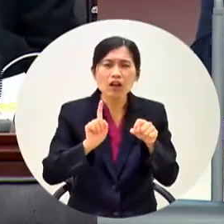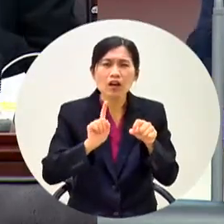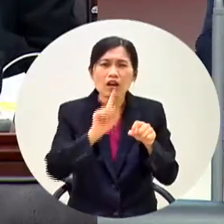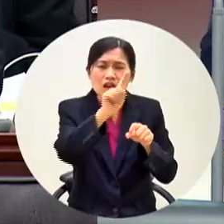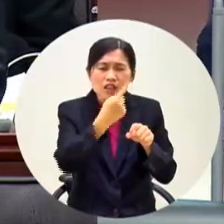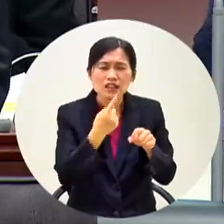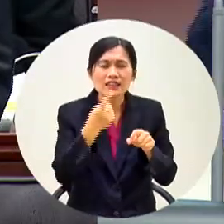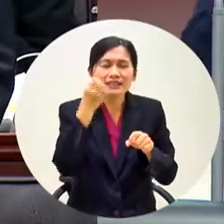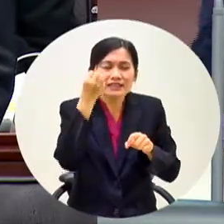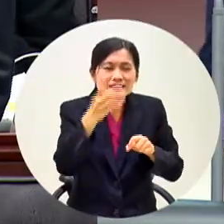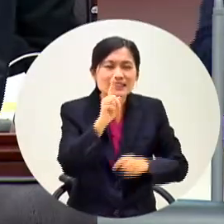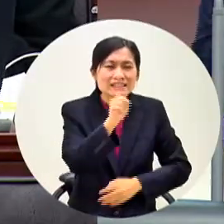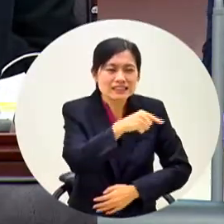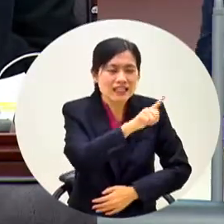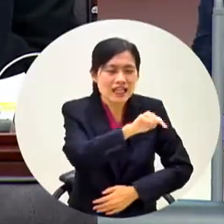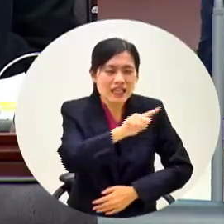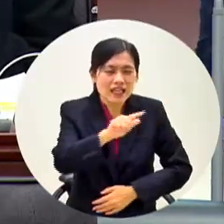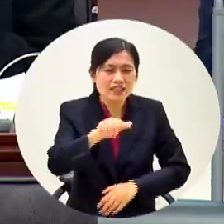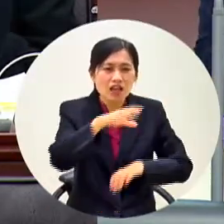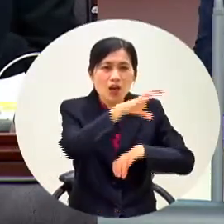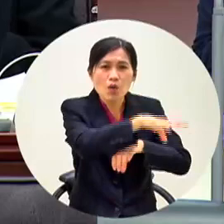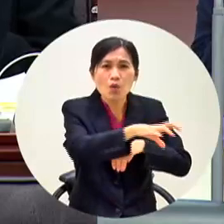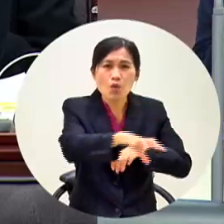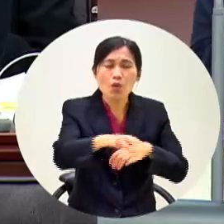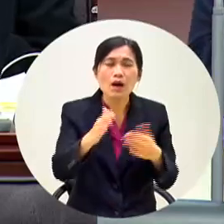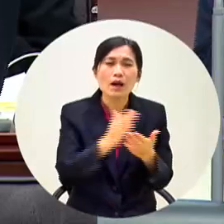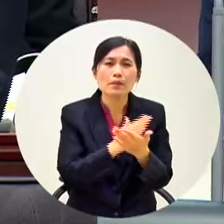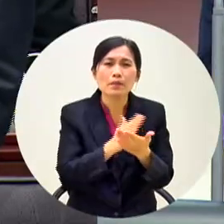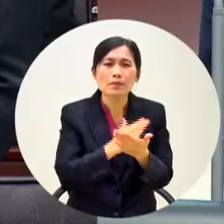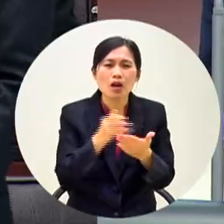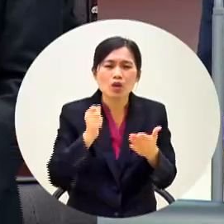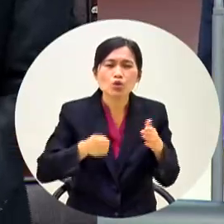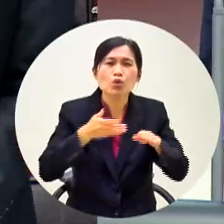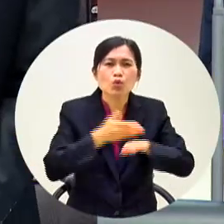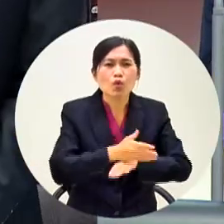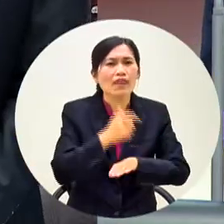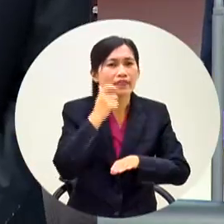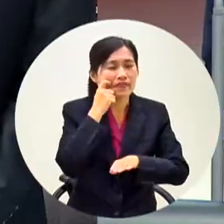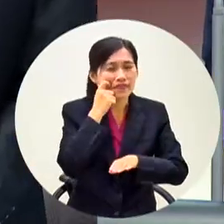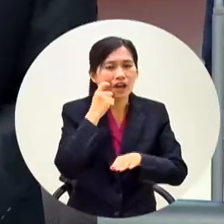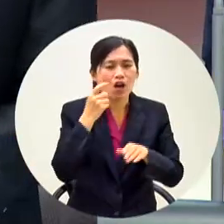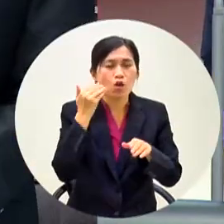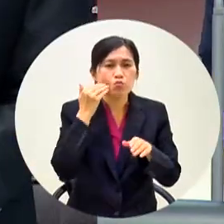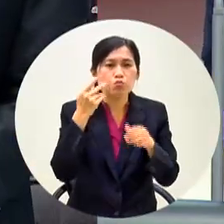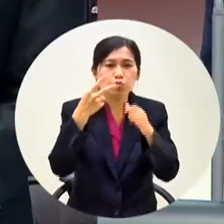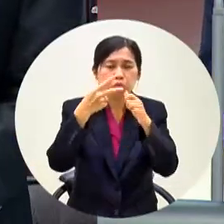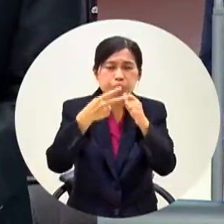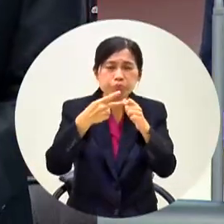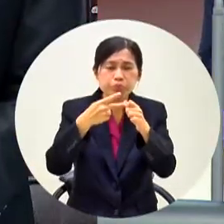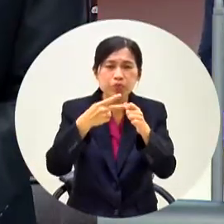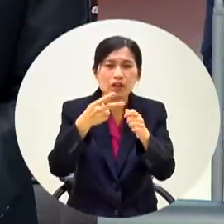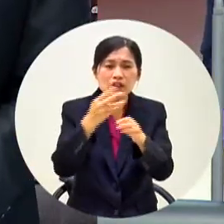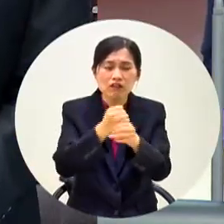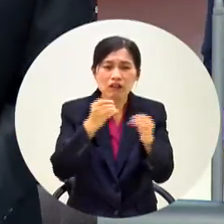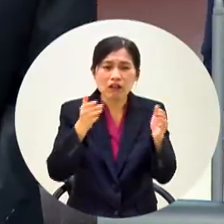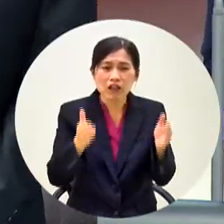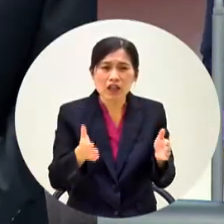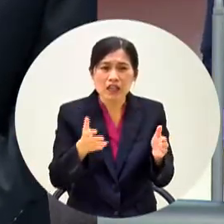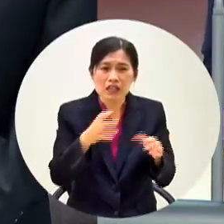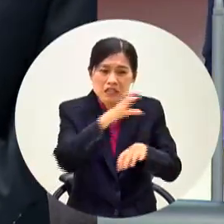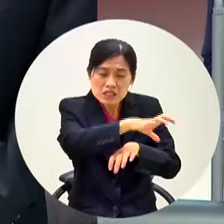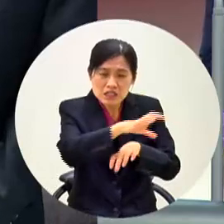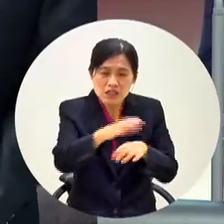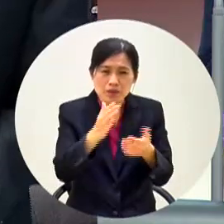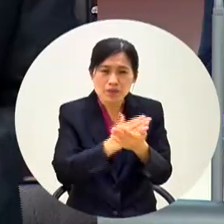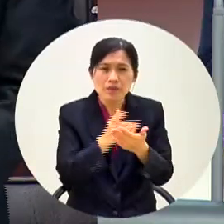园区的环评并没有那么好过，所以卡在二阶环评的部分其实要等很久啊。我们都知道国